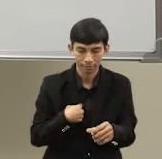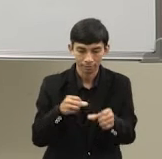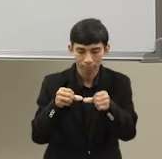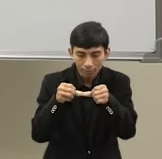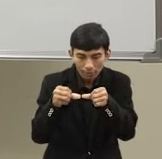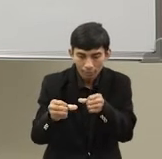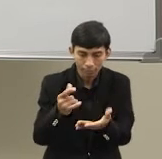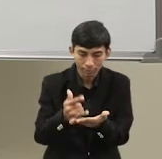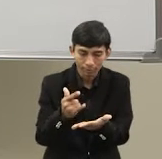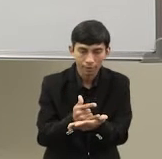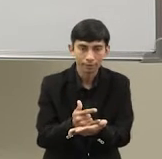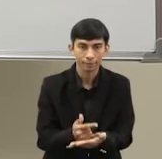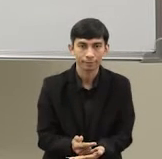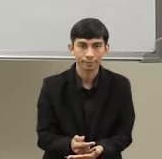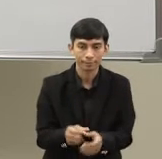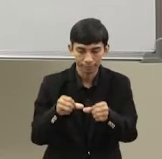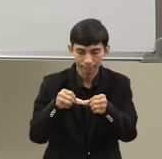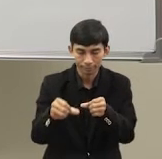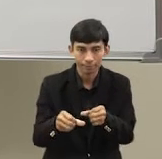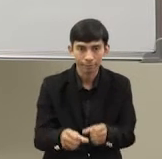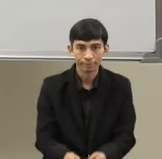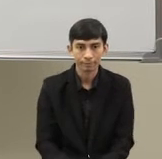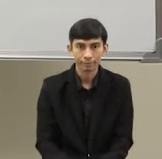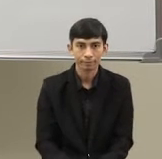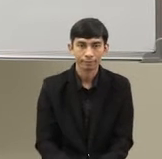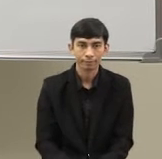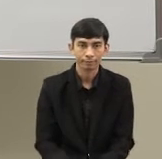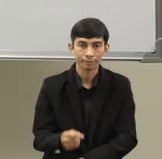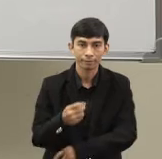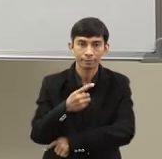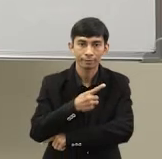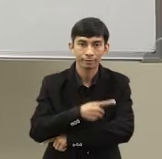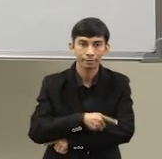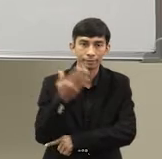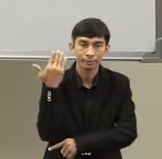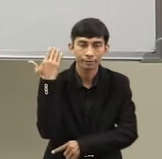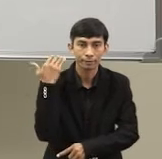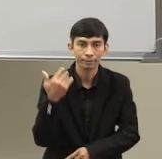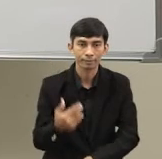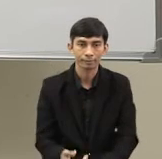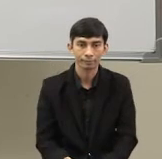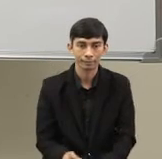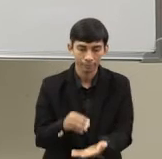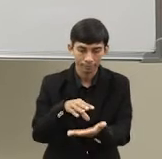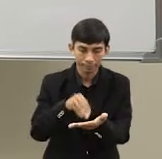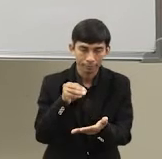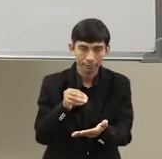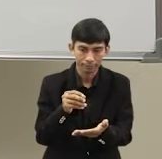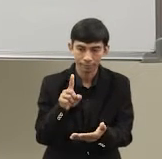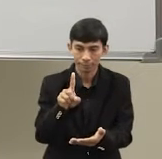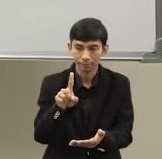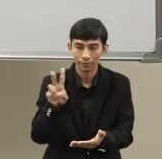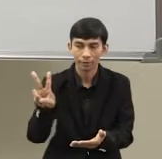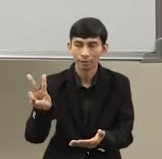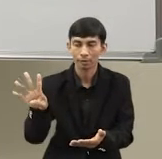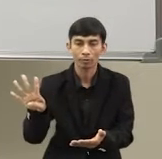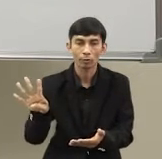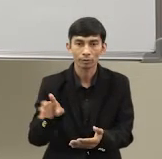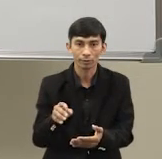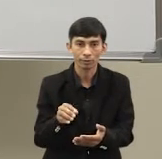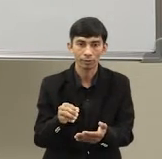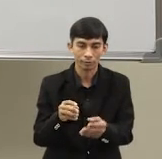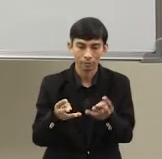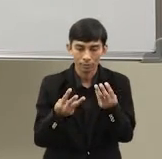bò dương bàn to tiệt, chà merin rồi bò dương thầy muốn dương sắc xá, nữ merin tỷ đọc bún, vị thịt